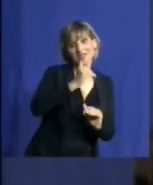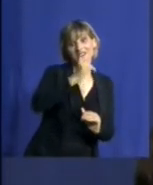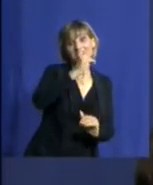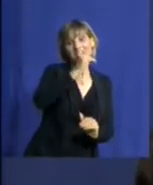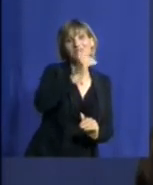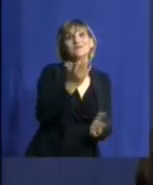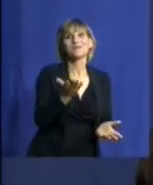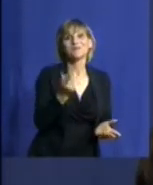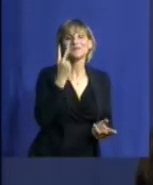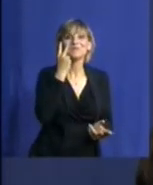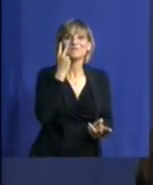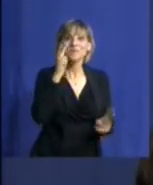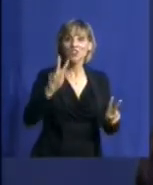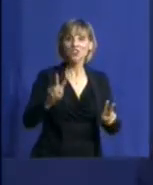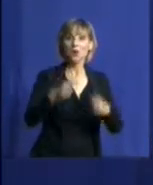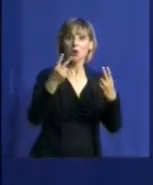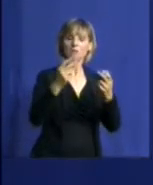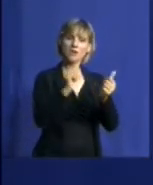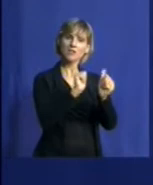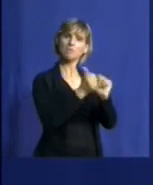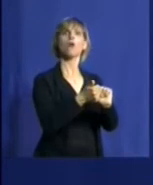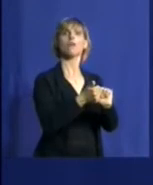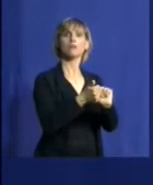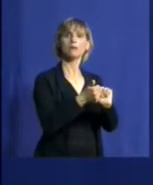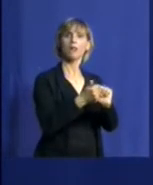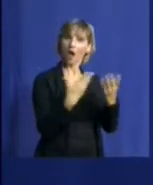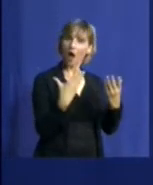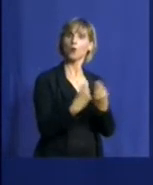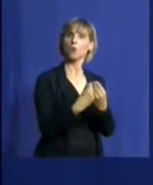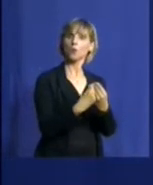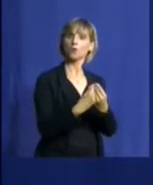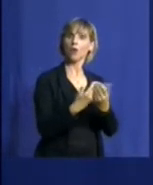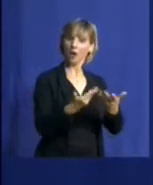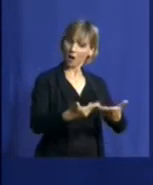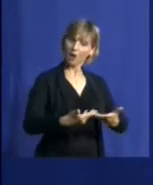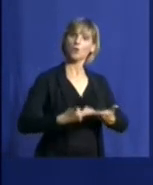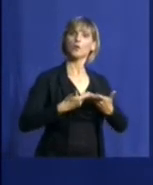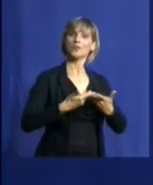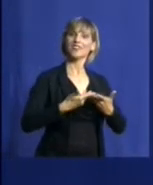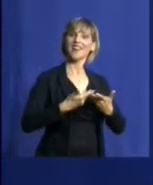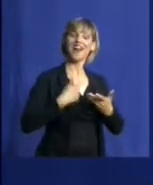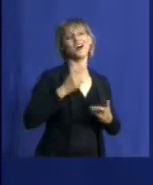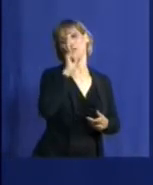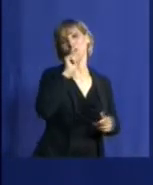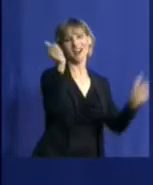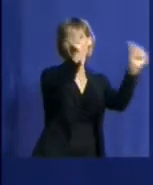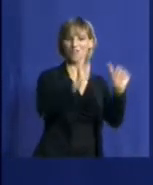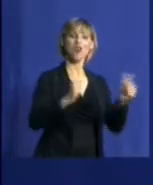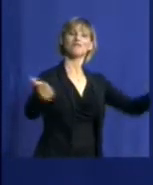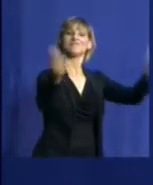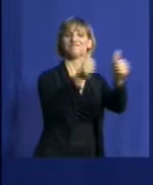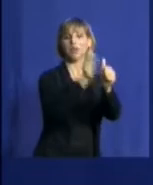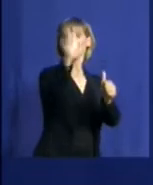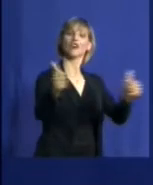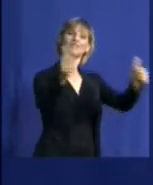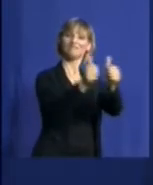ti accorgi di crescere e lui ti aiuta a essere più consapevole, lui, lo sport. Trattiamolo come se fosse una persona. Quindi ha